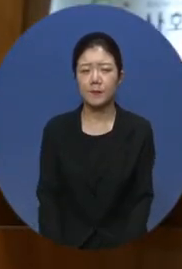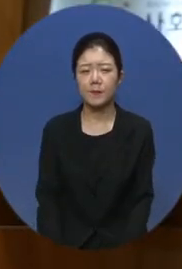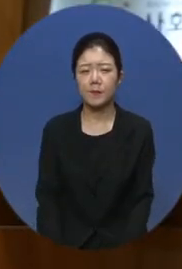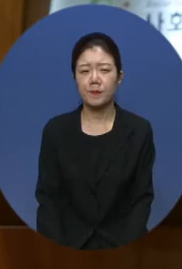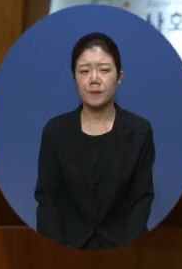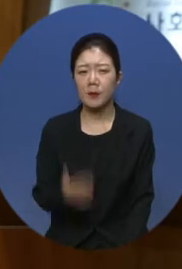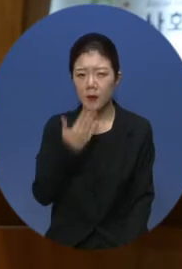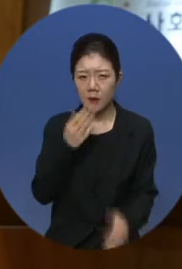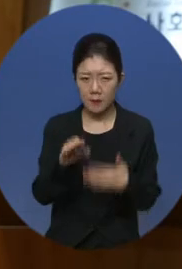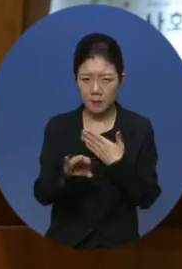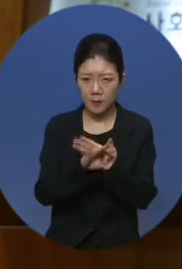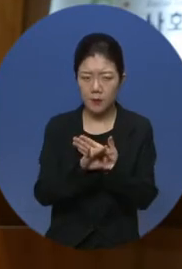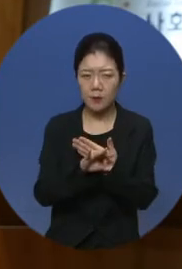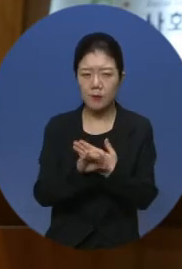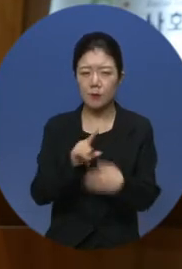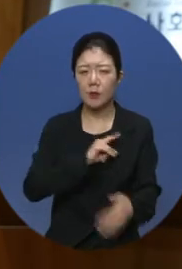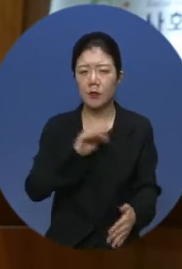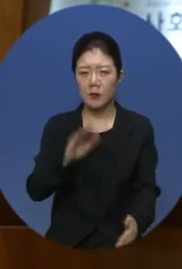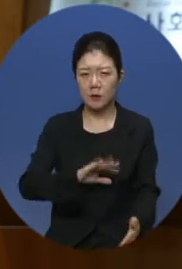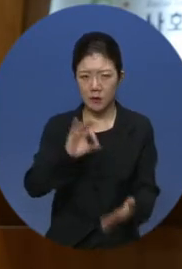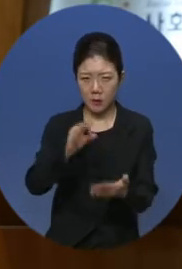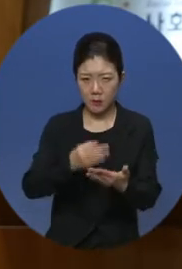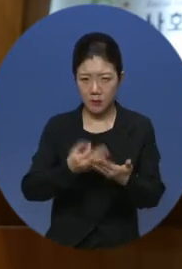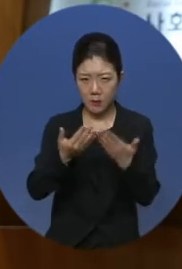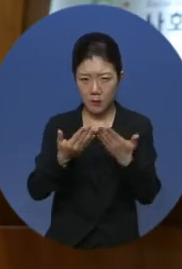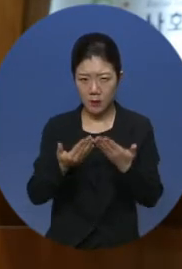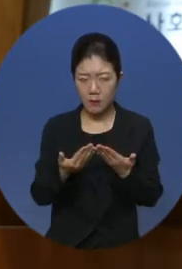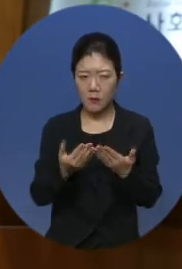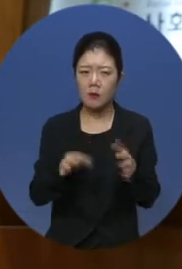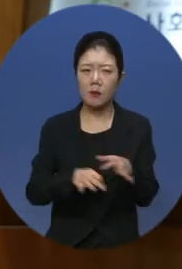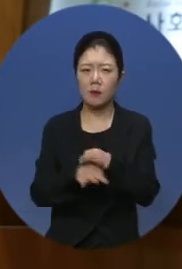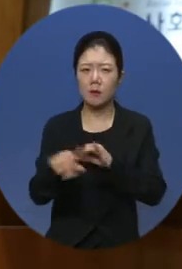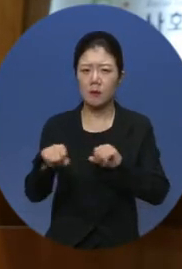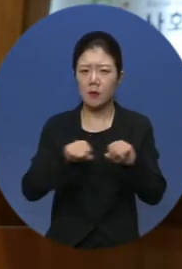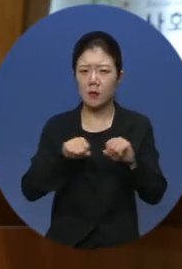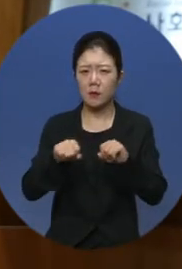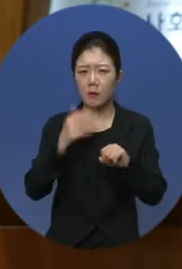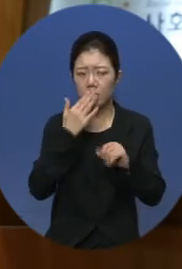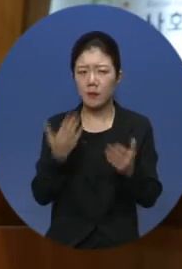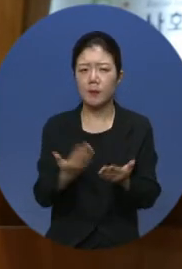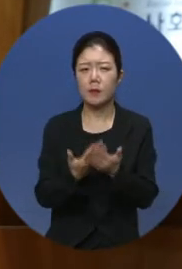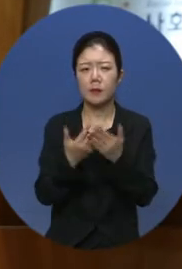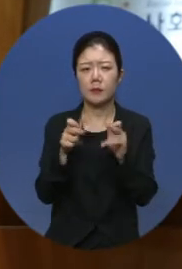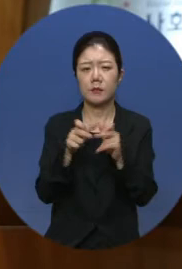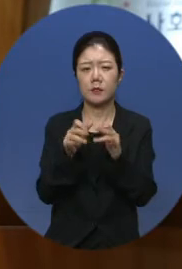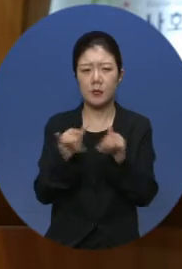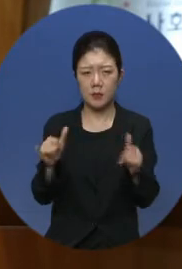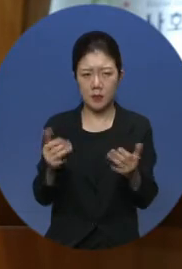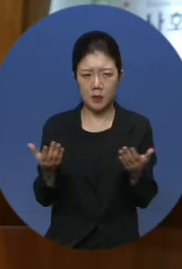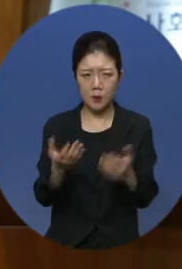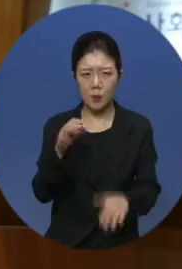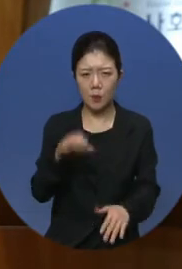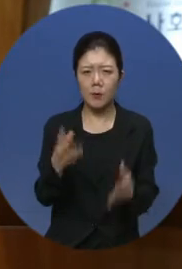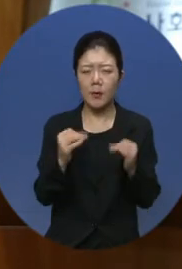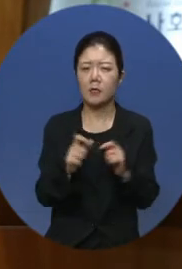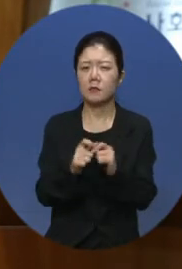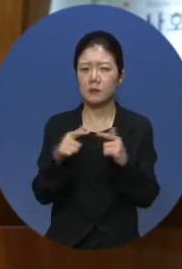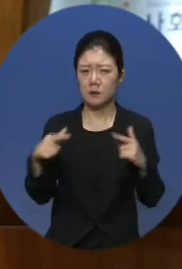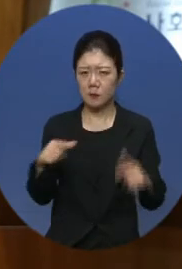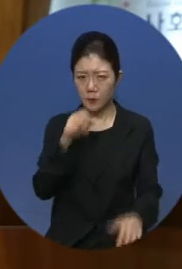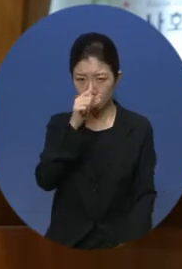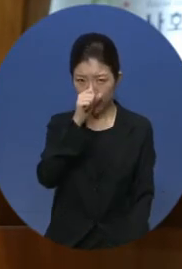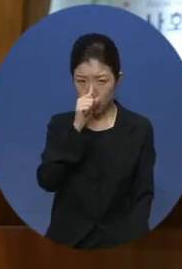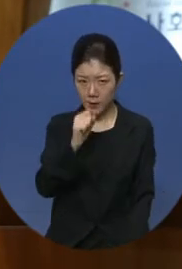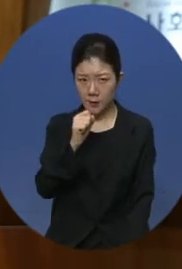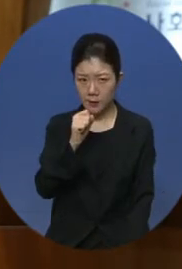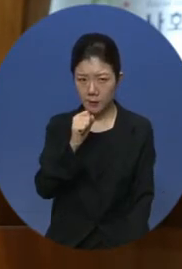그래서 기왕이면 최저임금을 받으면서 경제활동을 할 수 있는 발달장애인들의 직업군이 많이 늘어났으면 좋겠다라는